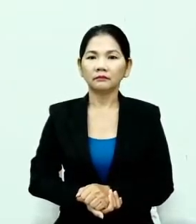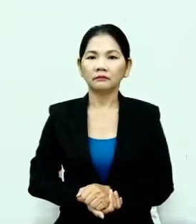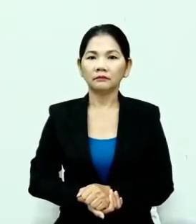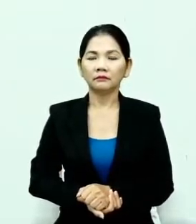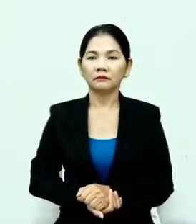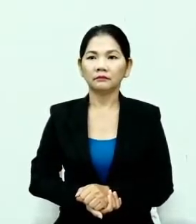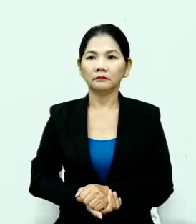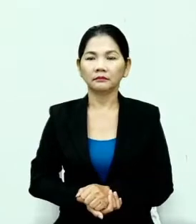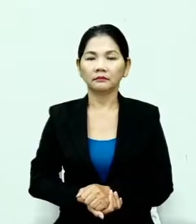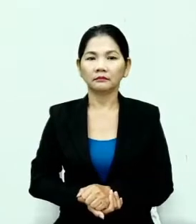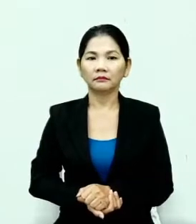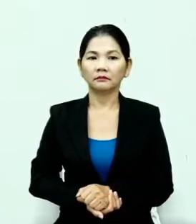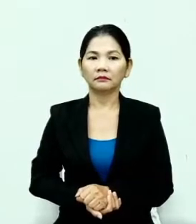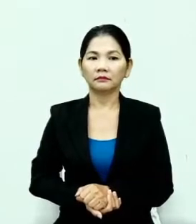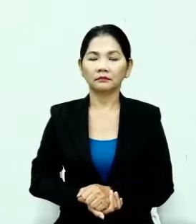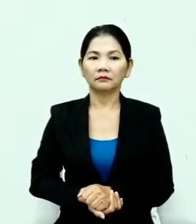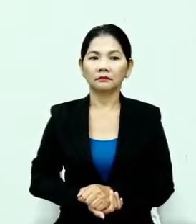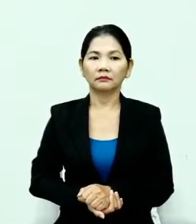Tu miền.